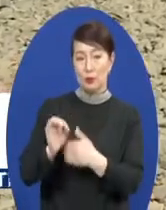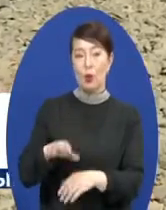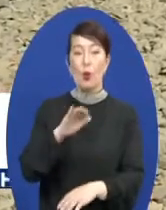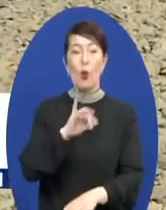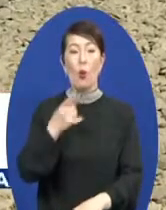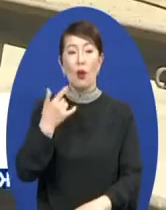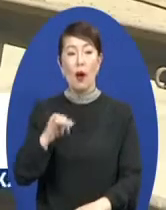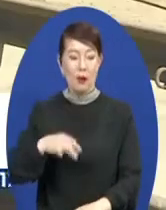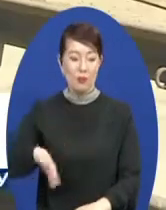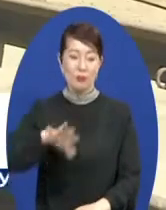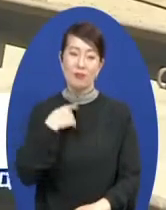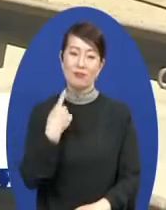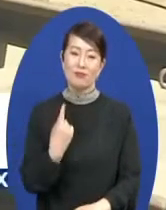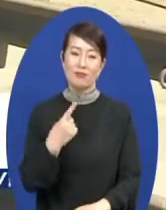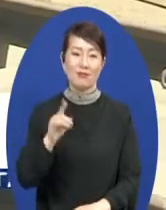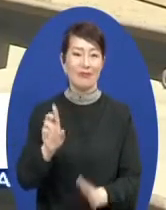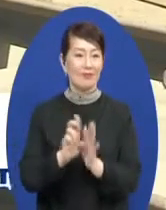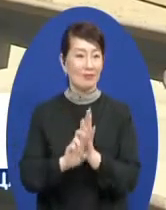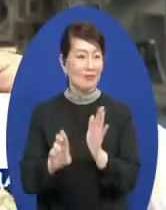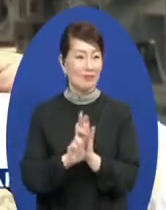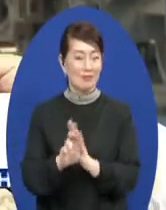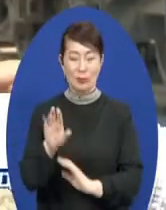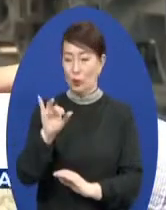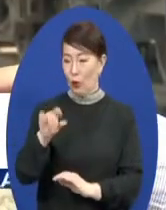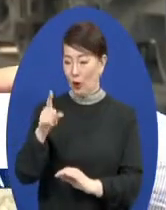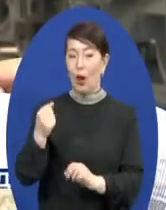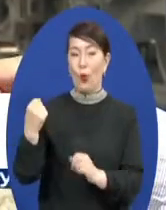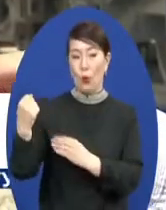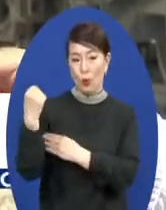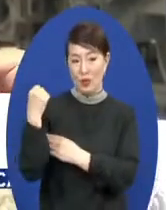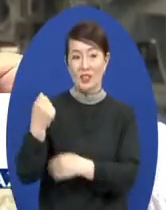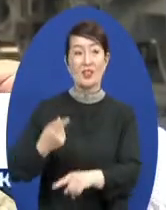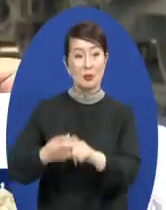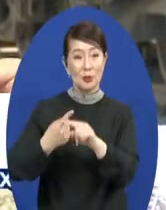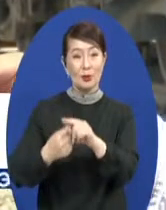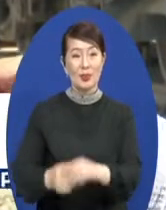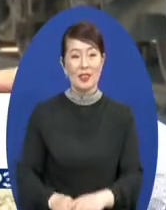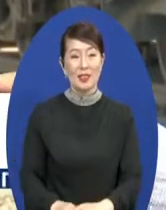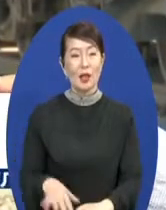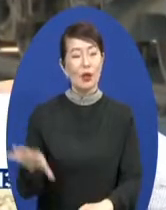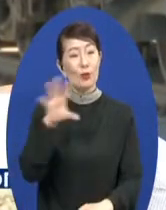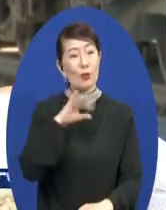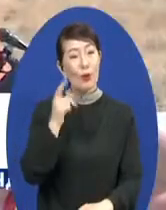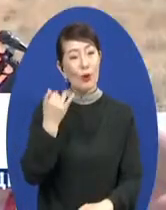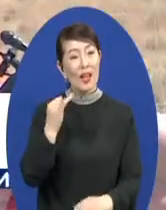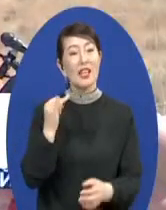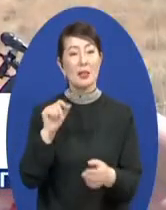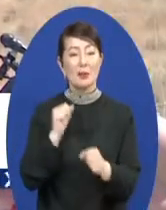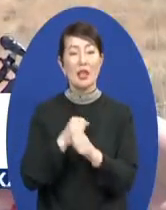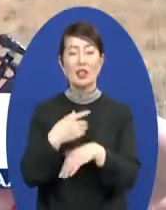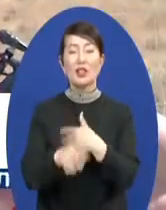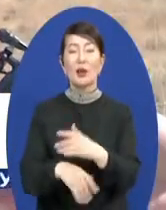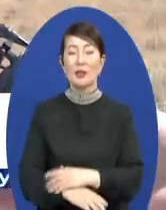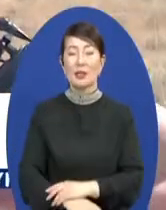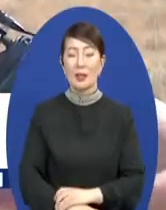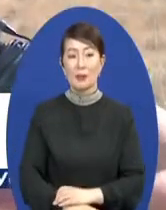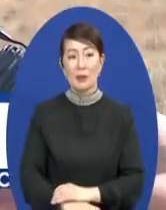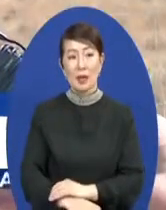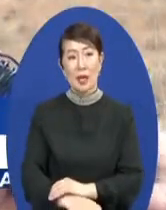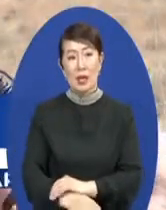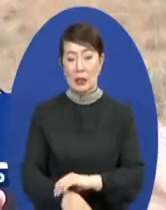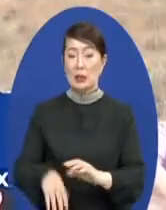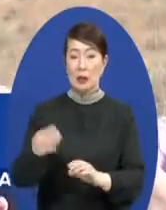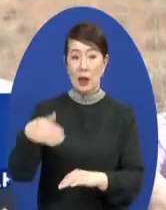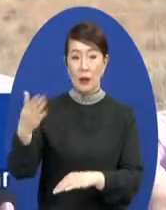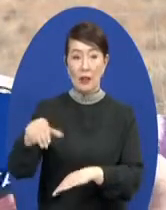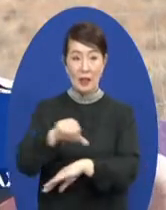нар маань одоо хүлээгээд ээж болох. Тэгэхээр уурхан нар маань хүчин чадал нэмэгдүүлж байгаа. Бусад энэ экспортын баримжаатай бүх урхаа дээр ийм ажил хийгдэж байгаа. Яда энэ хилийн